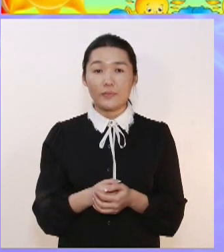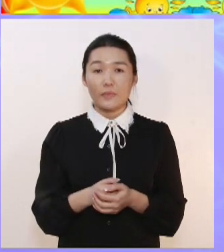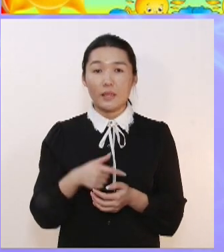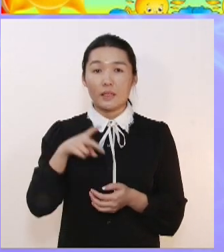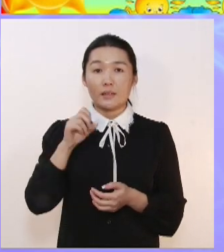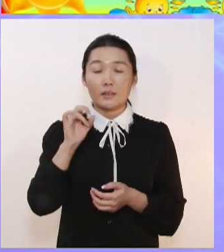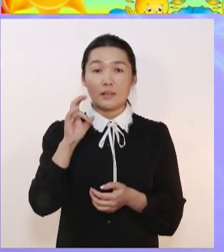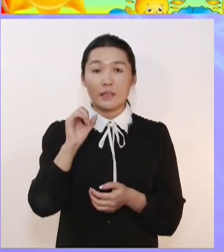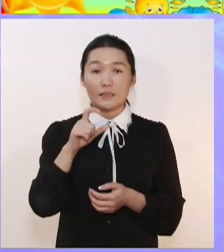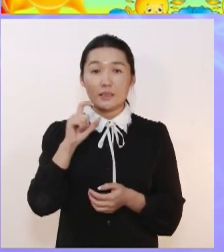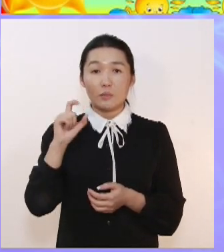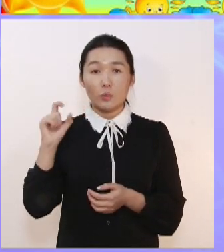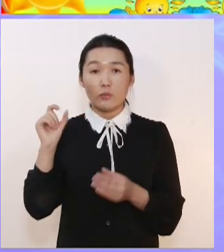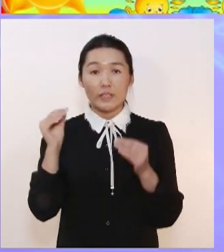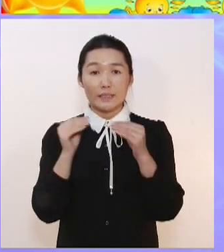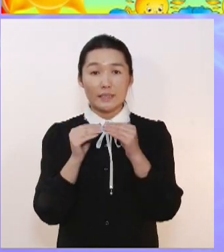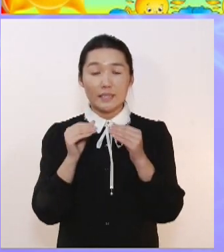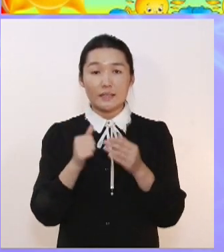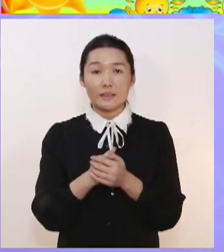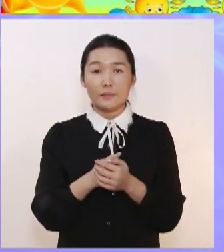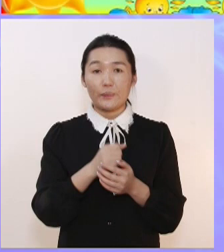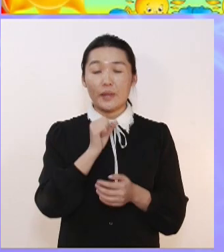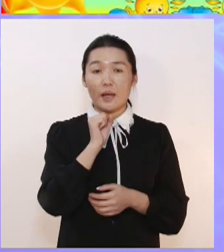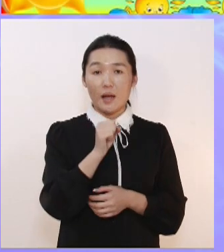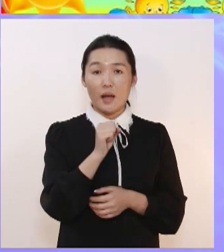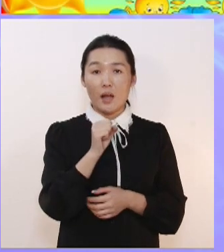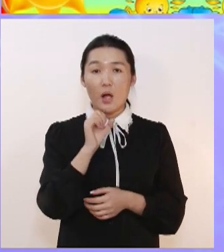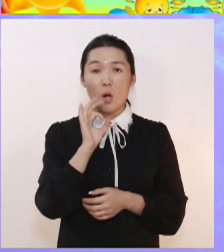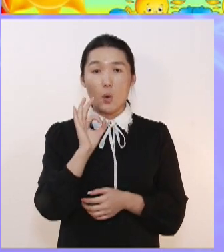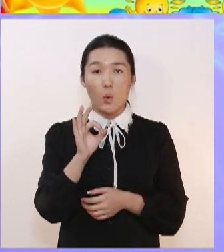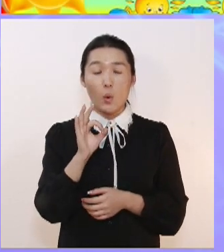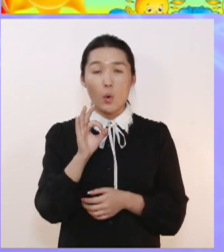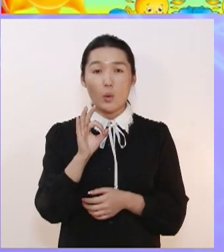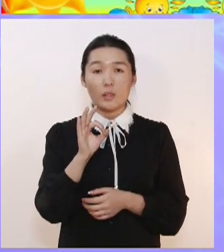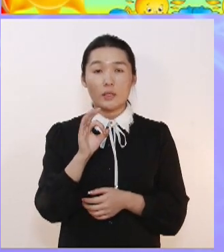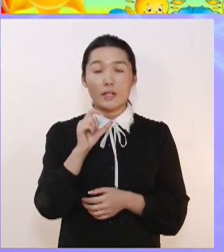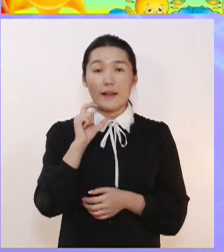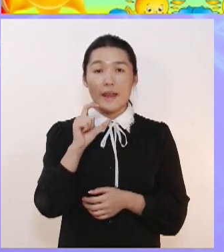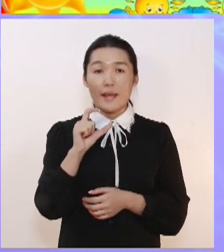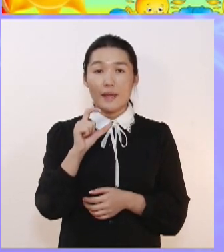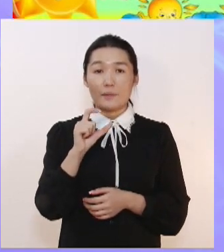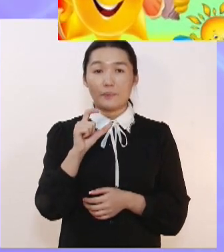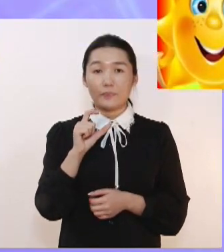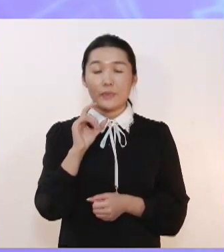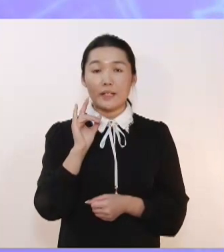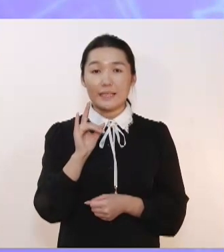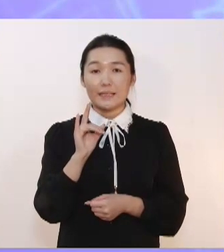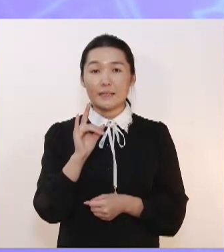Гласных букв 10. А, О, Э,